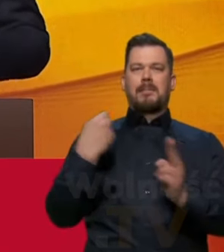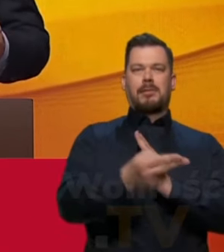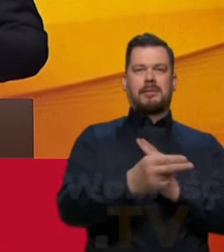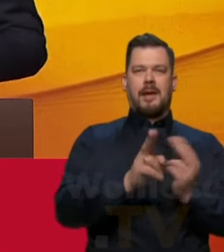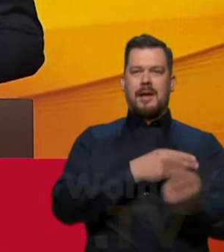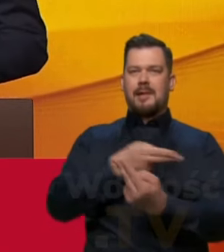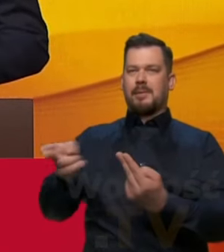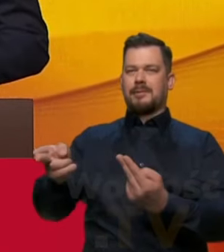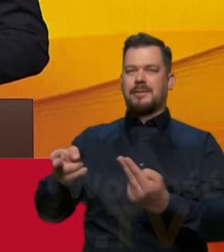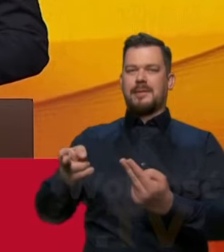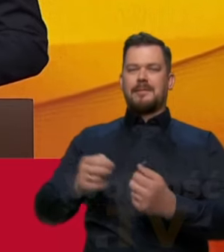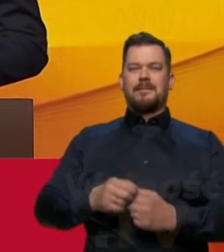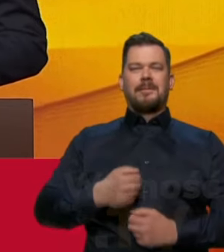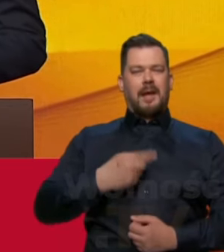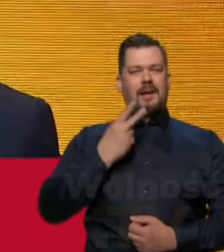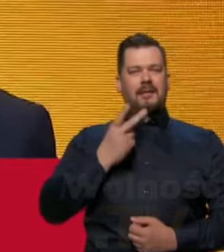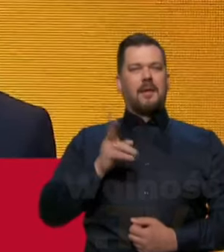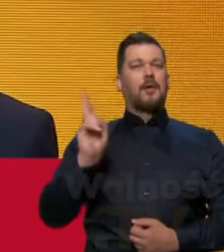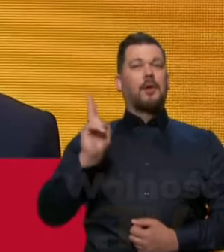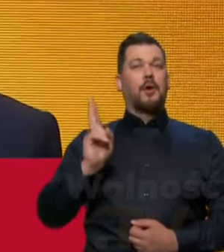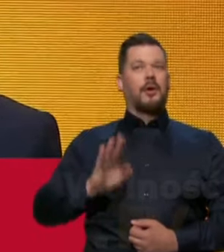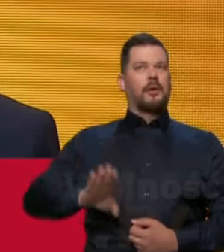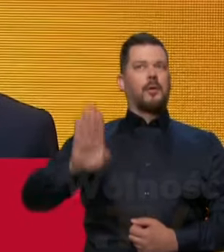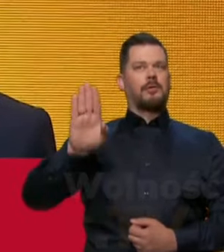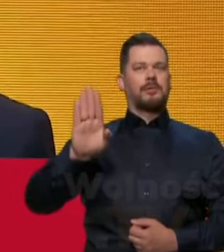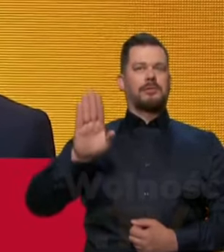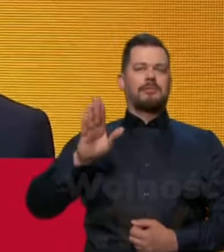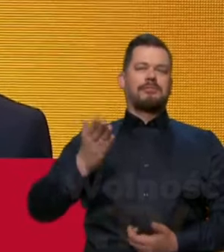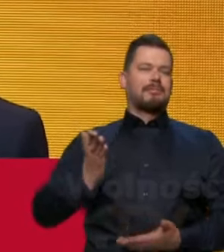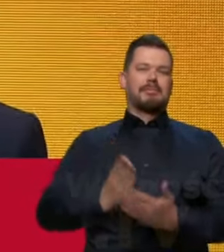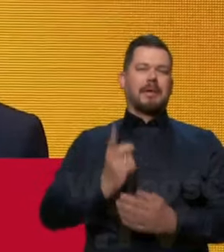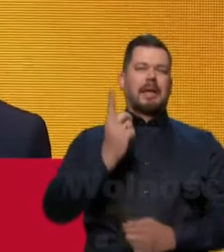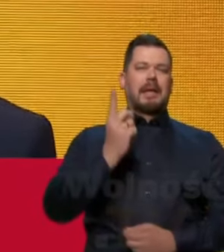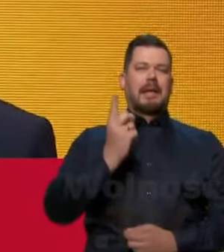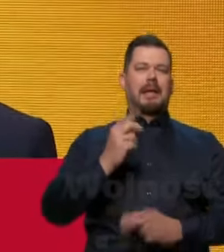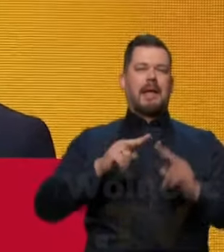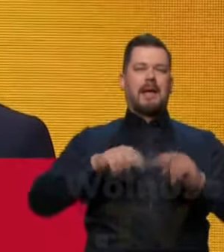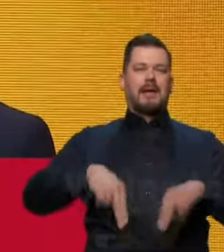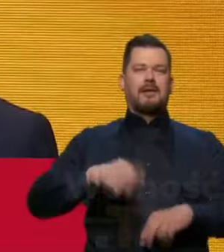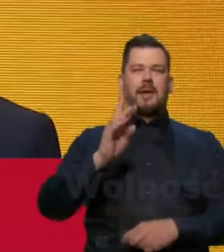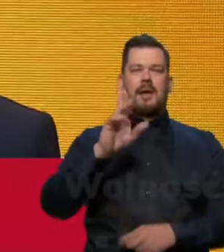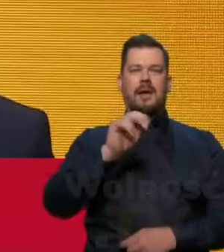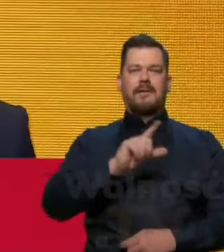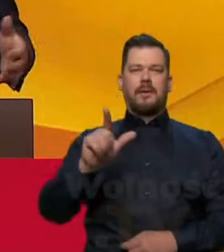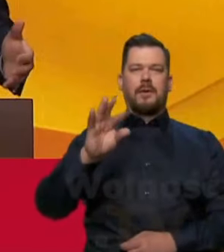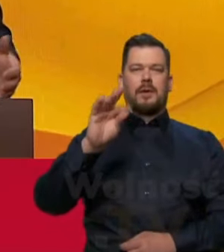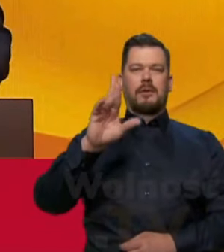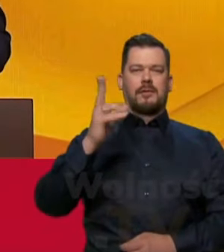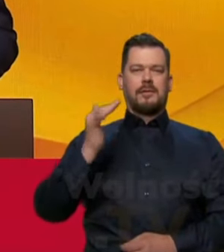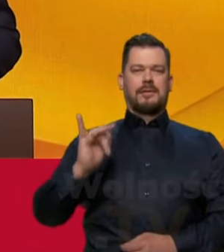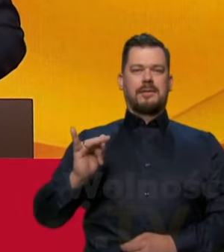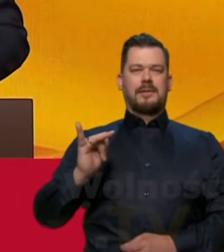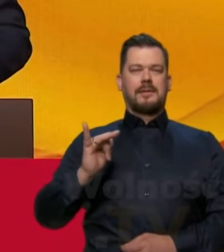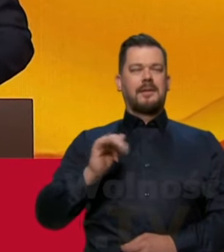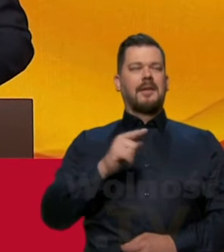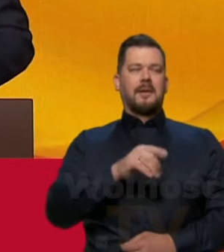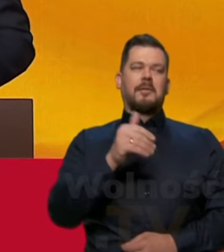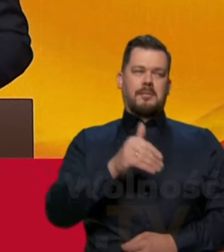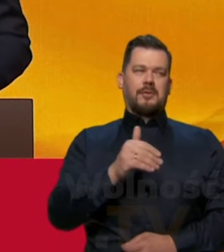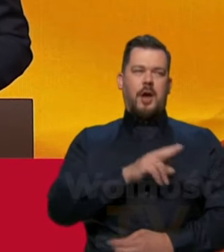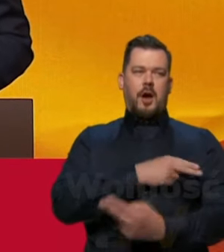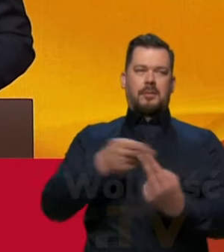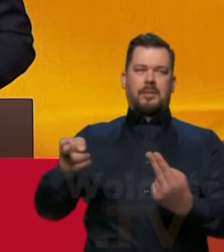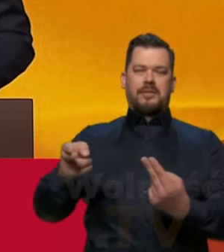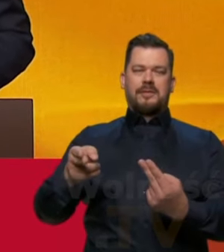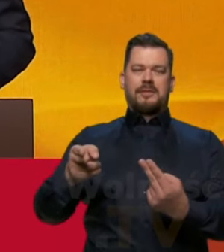ale patrząc na to, kto już ją wykorzystał, pozostaje nam już tylko Rafał Trzaskowski, więc przypominamy, że w